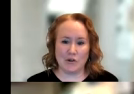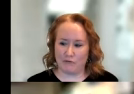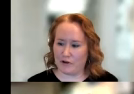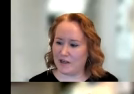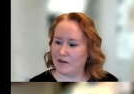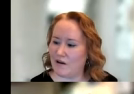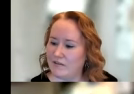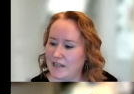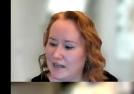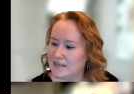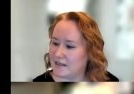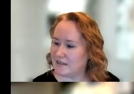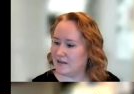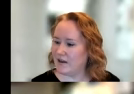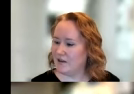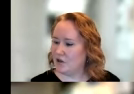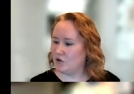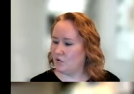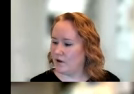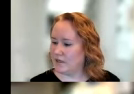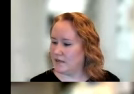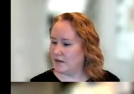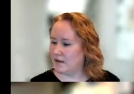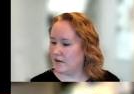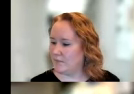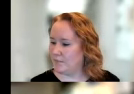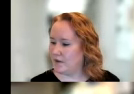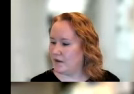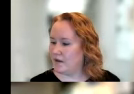på gjennomføringen av tilgjengelighetsdirektivet nå